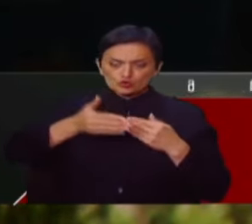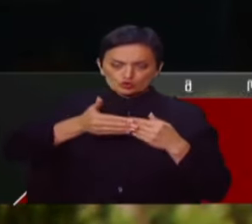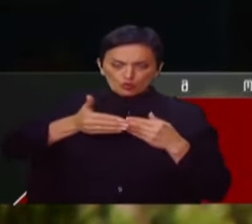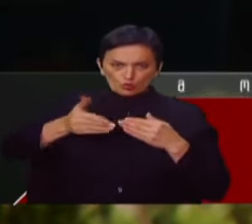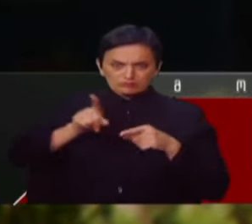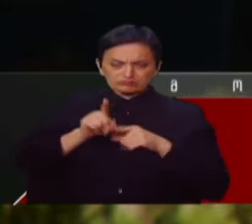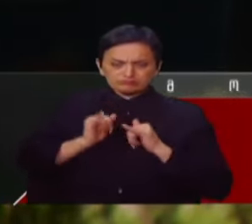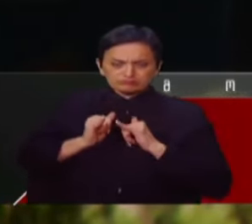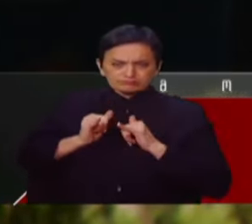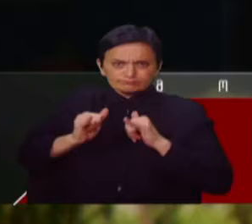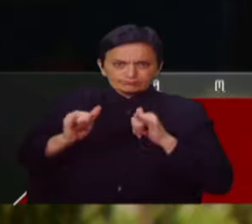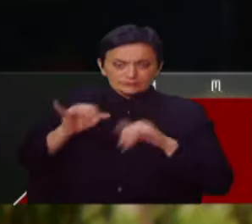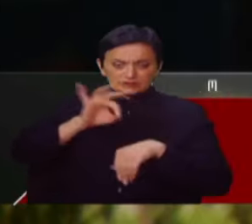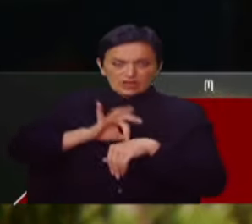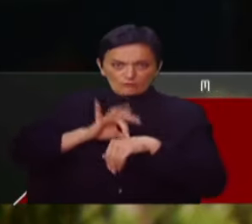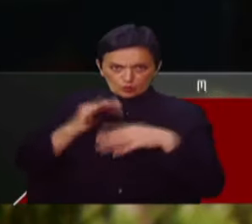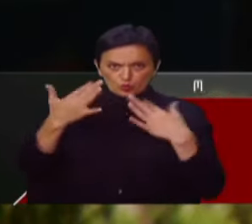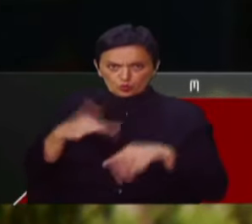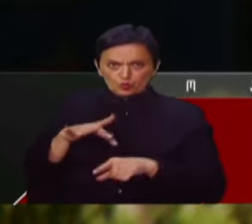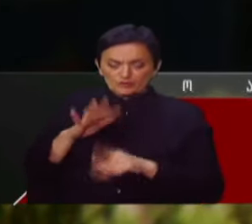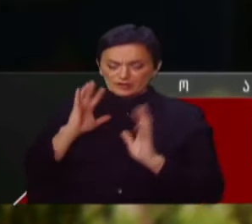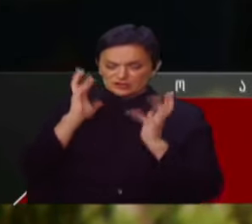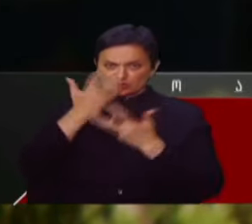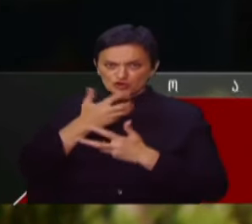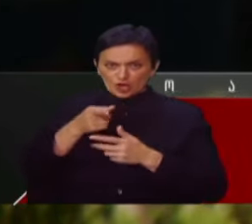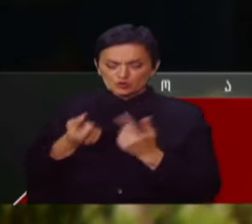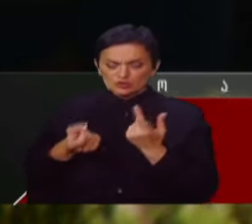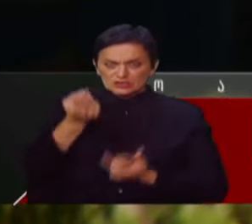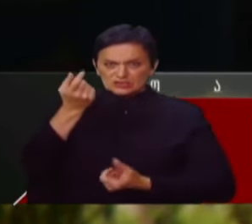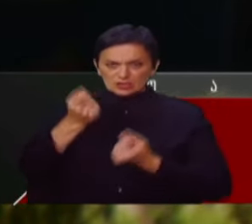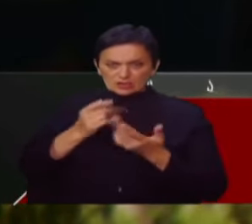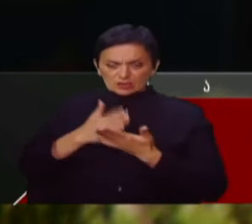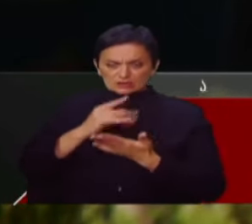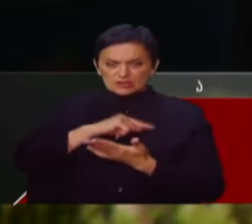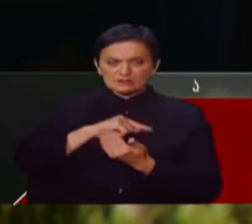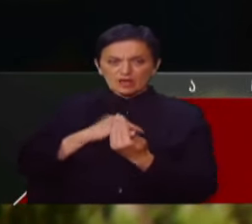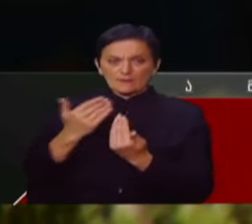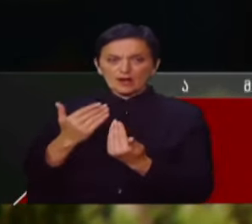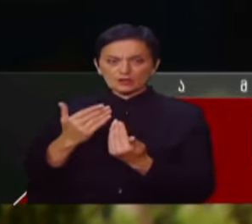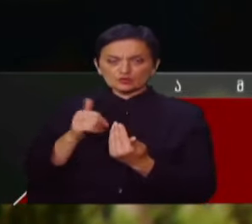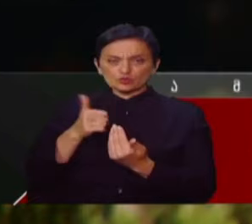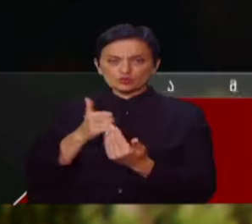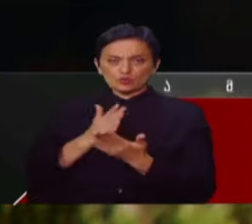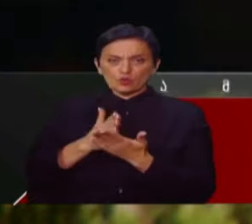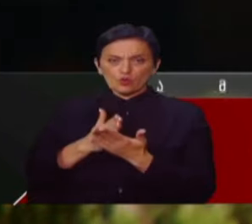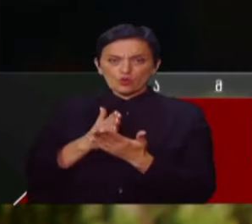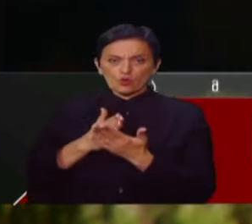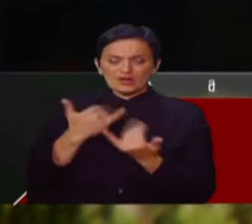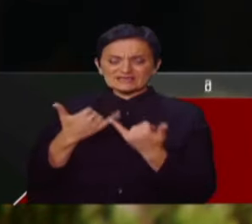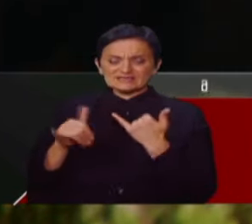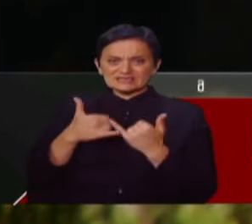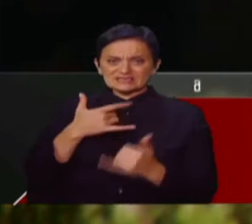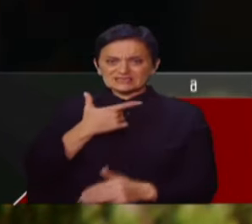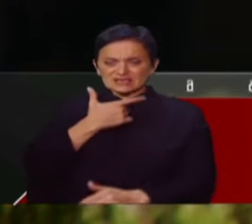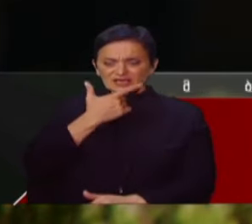შორს წასული ასე თქვათ დაავადებისთვის უკვე საკმაოდ სერიოზული სიმპტომებია დამახასიათებელი, როგორც არის ასევე